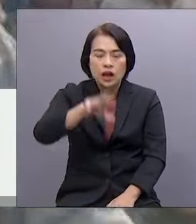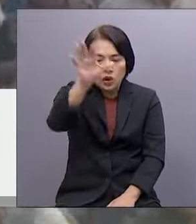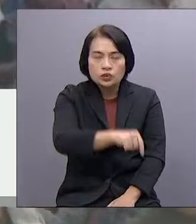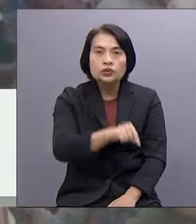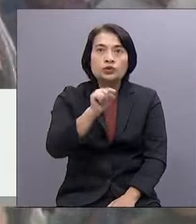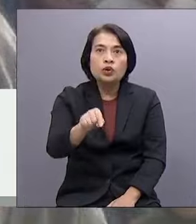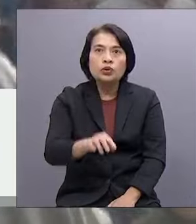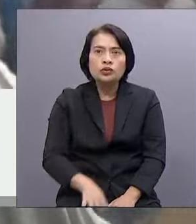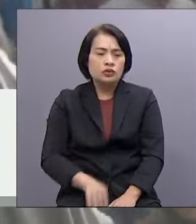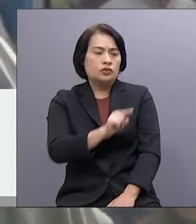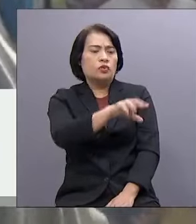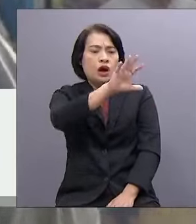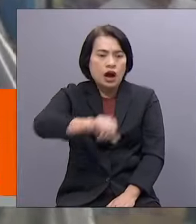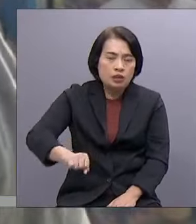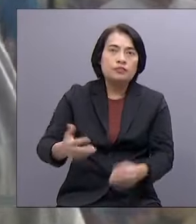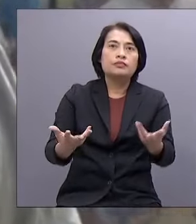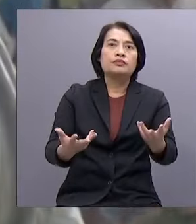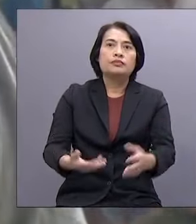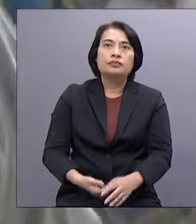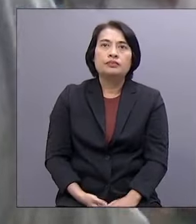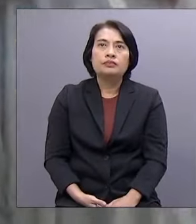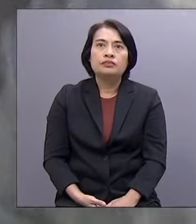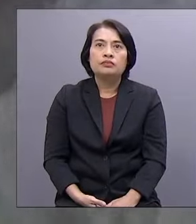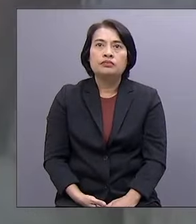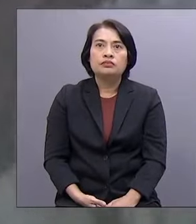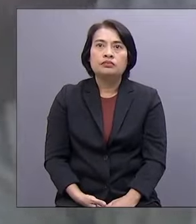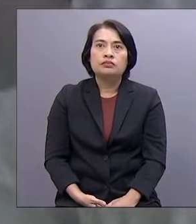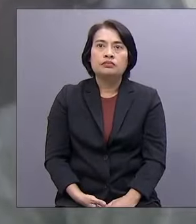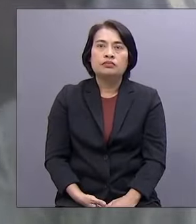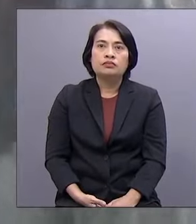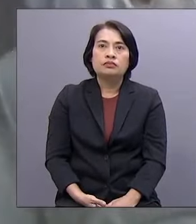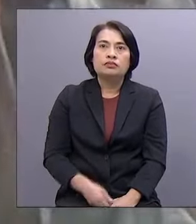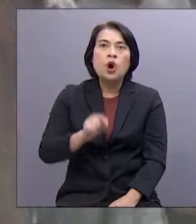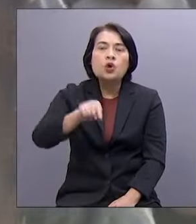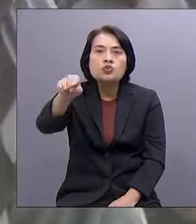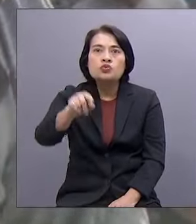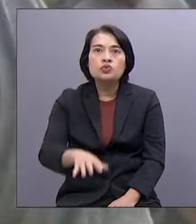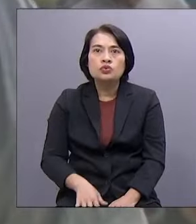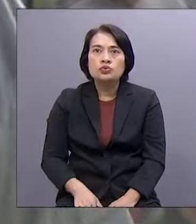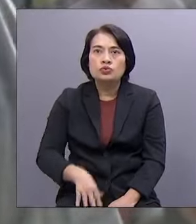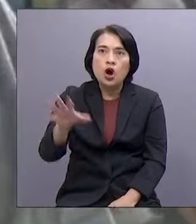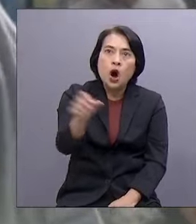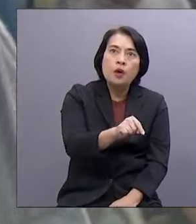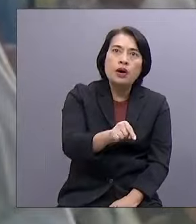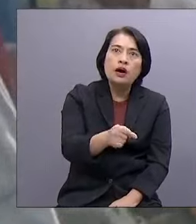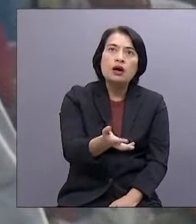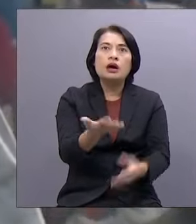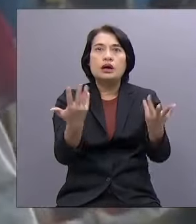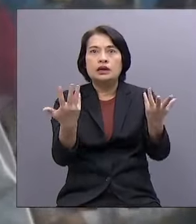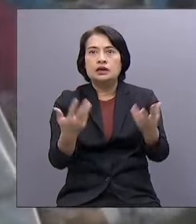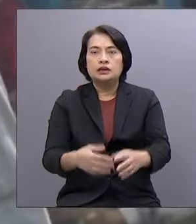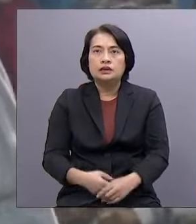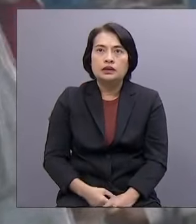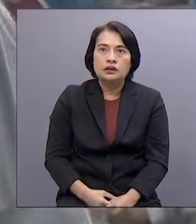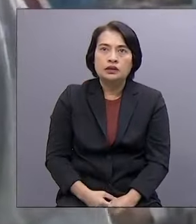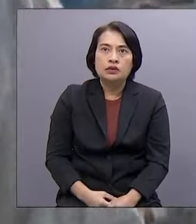พี่ต้องเอาบ้านเราอยู่แท้เนี่ยอาว่าไม่นี่เอาด้านนี้ได้แล้วต้องเอาตรงนี้ได้เอาว่ามาเมื่อวานไม ่มาถึงทางเ